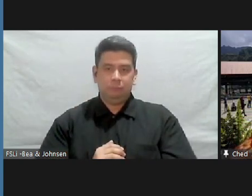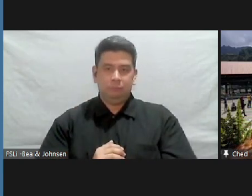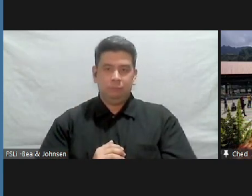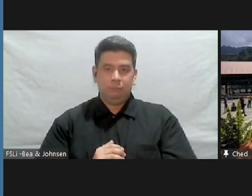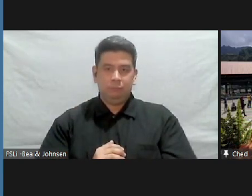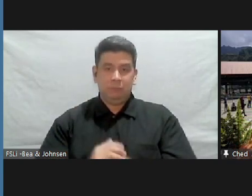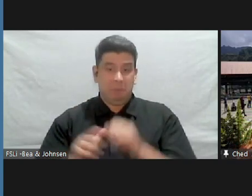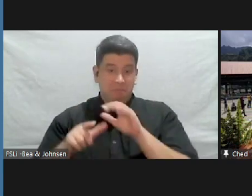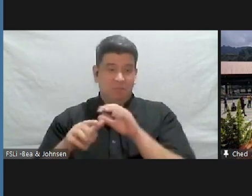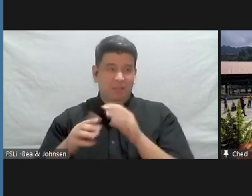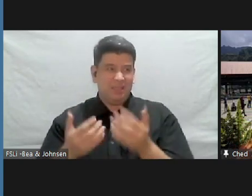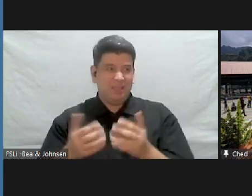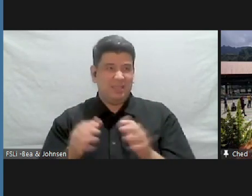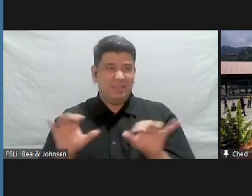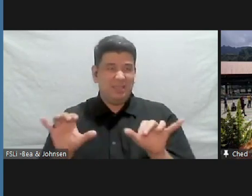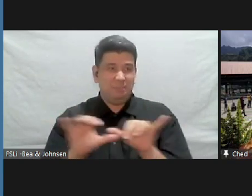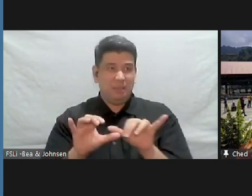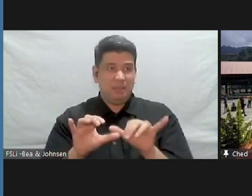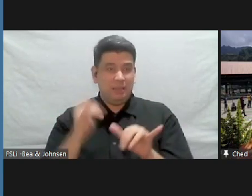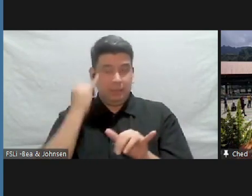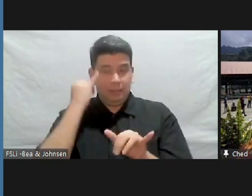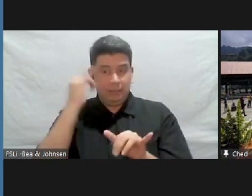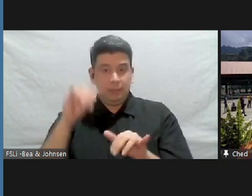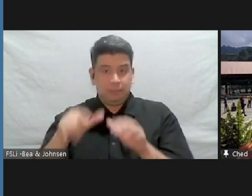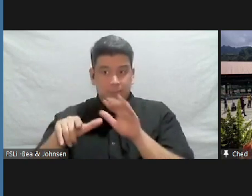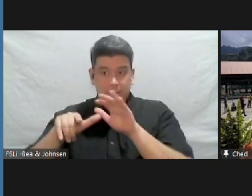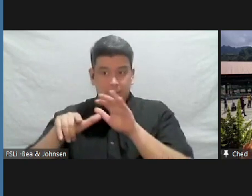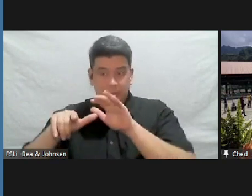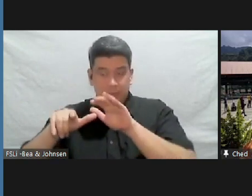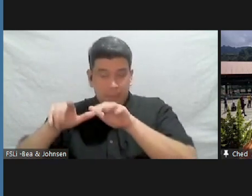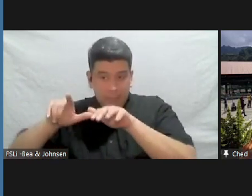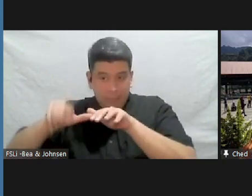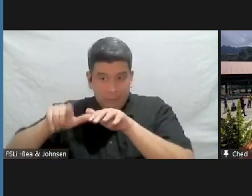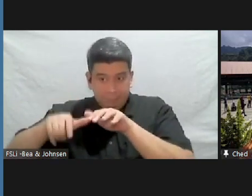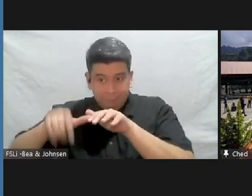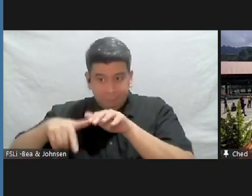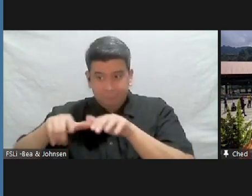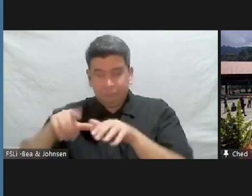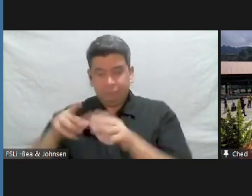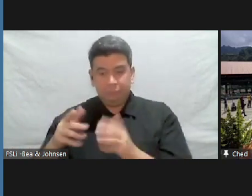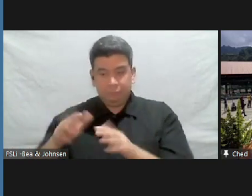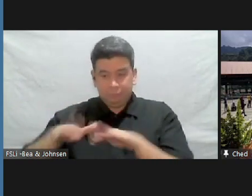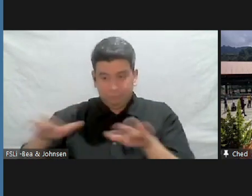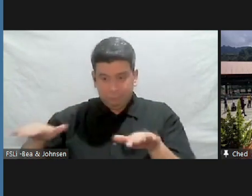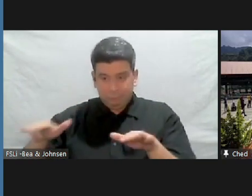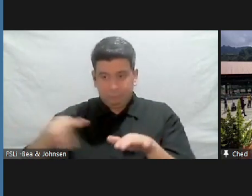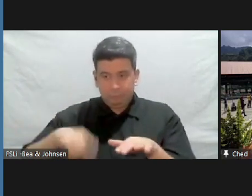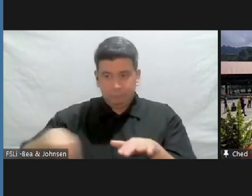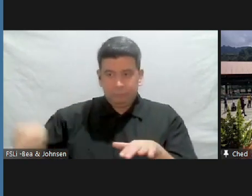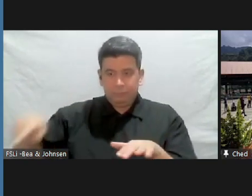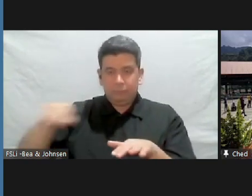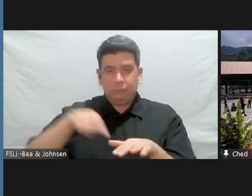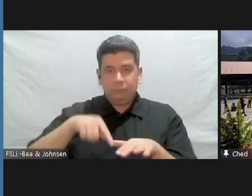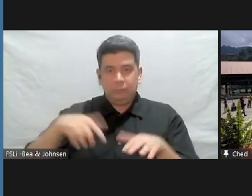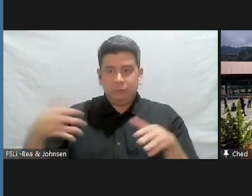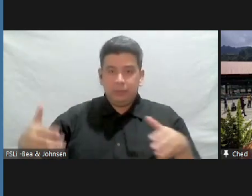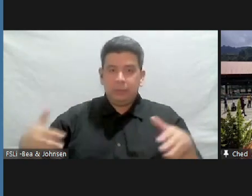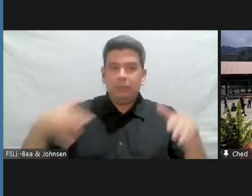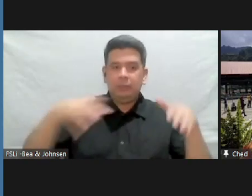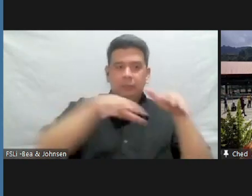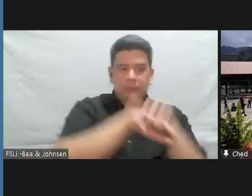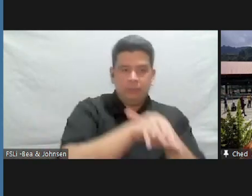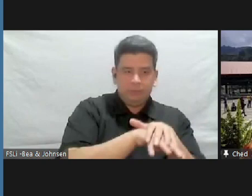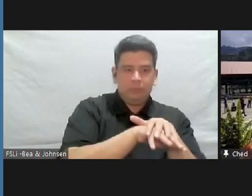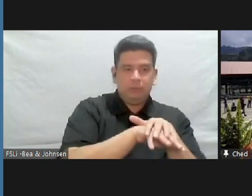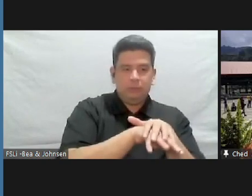kapansanan, hanggat hindi natin sila isinasama sa ating mga regular general education classrooms, hindi rin